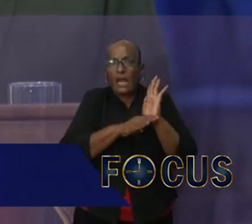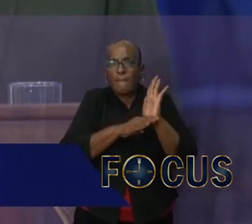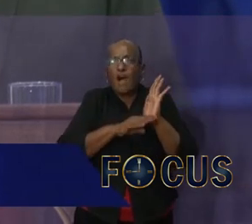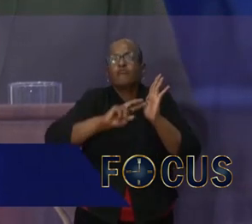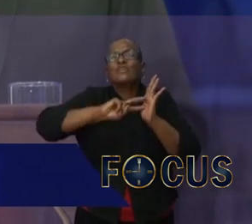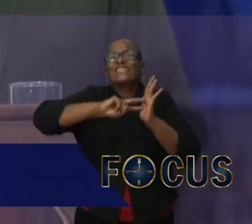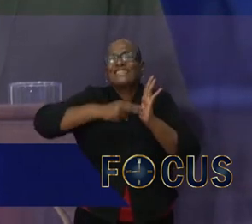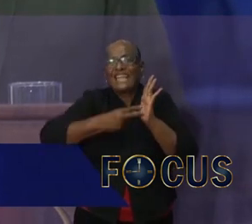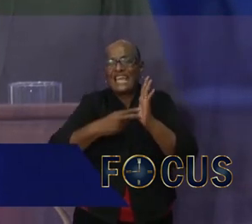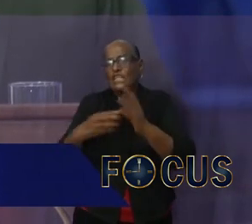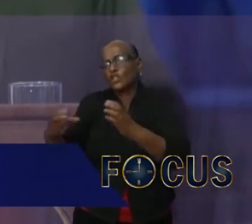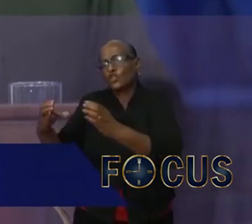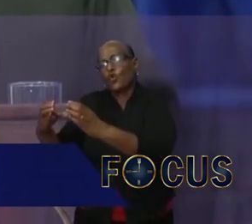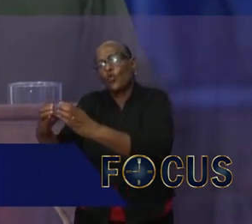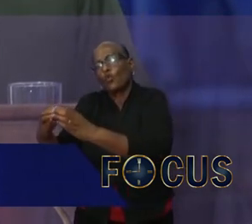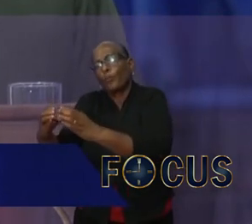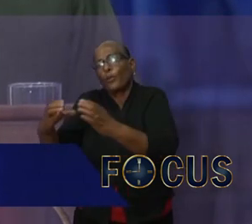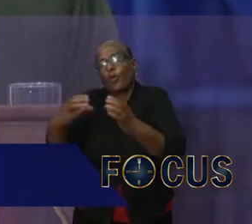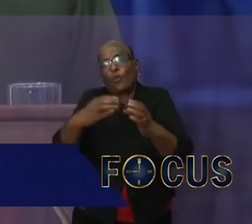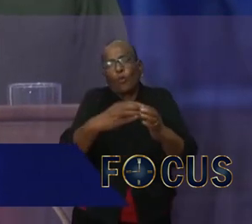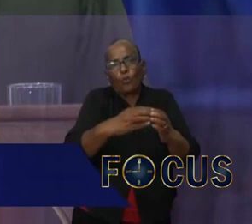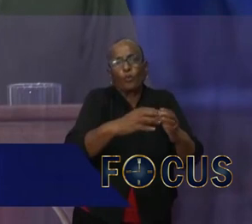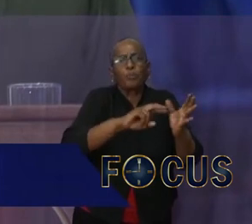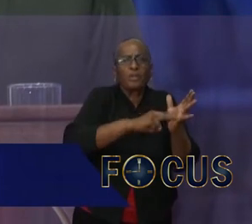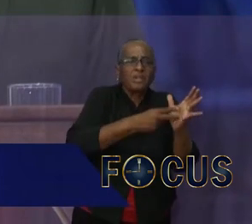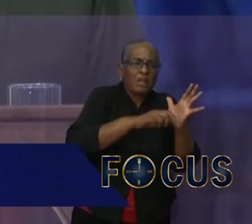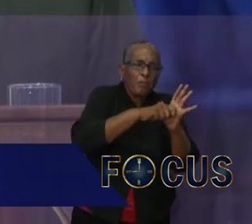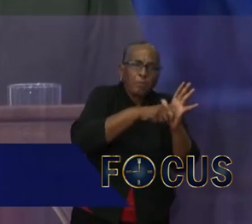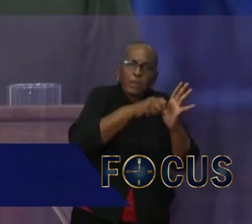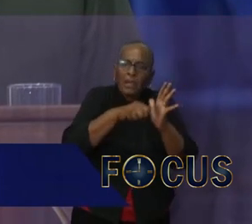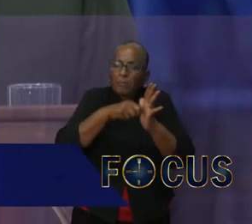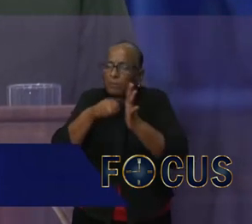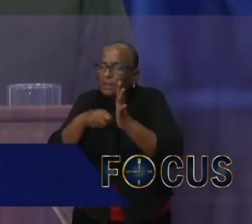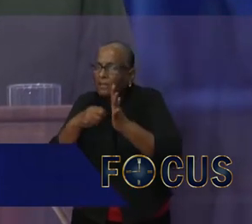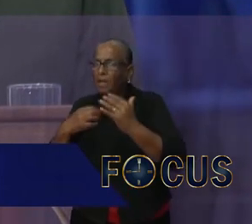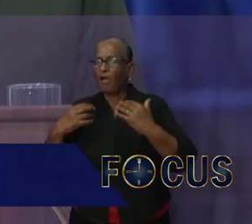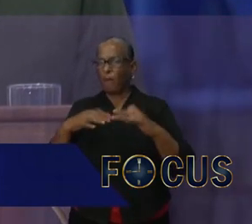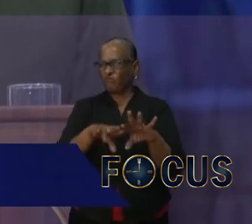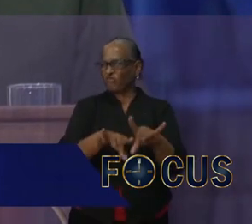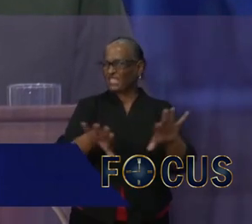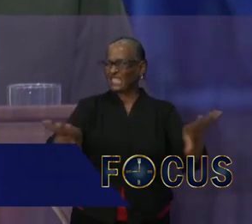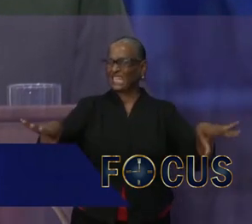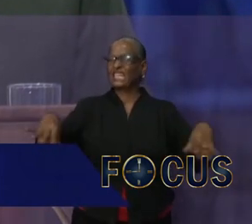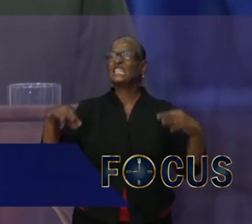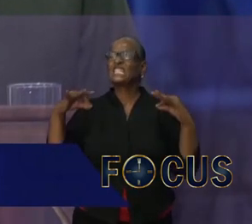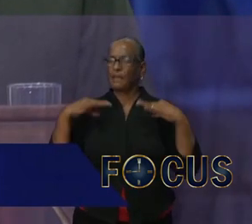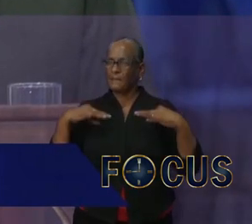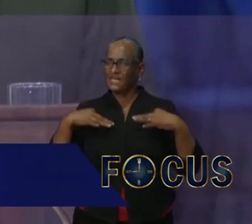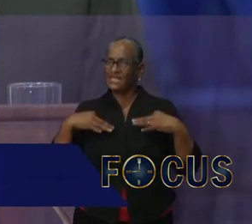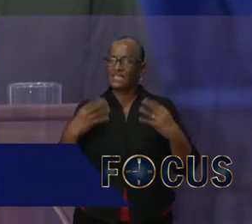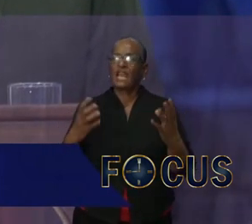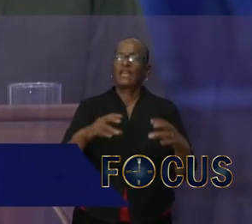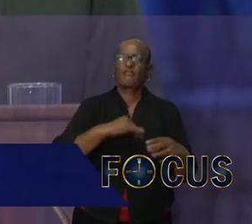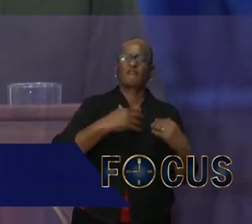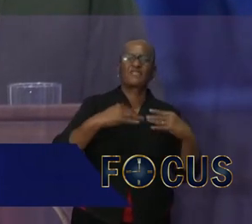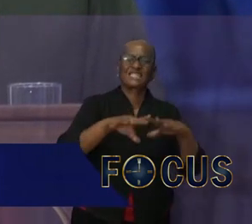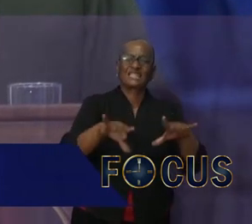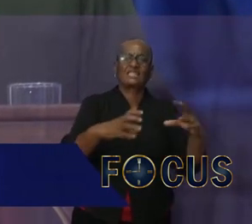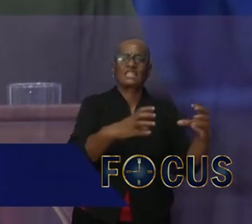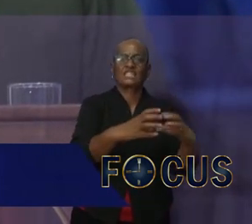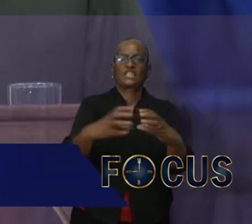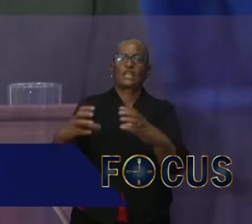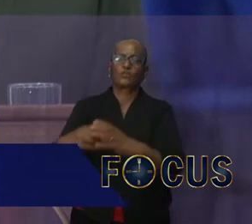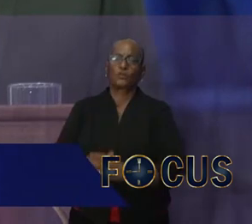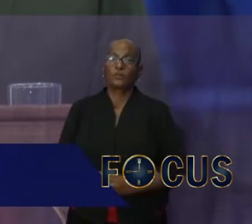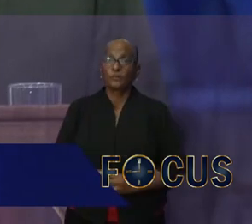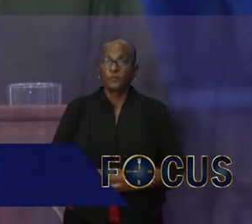technische missies verschillende projecten hebben geïdentificeerd op de verschillende ministeries en binnen de verschillende sectoren. Ook voor